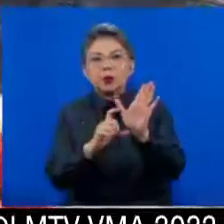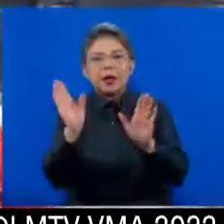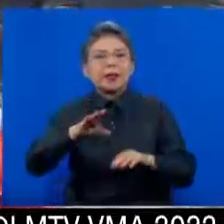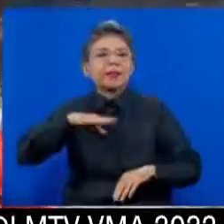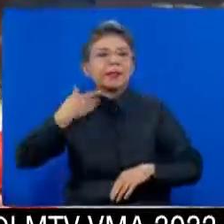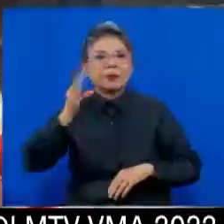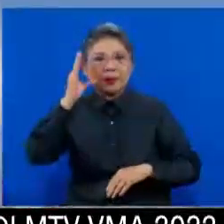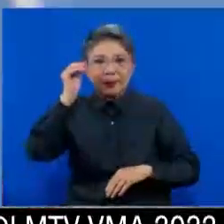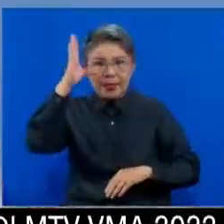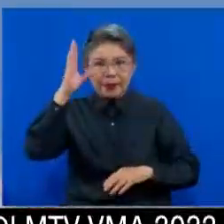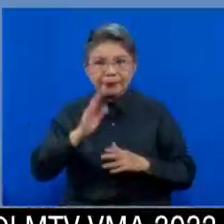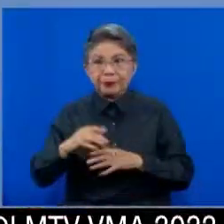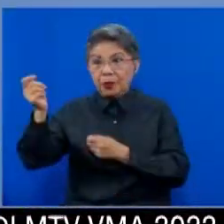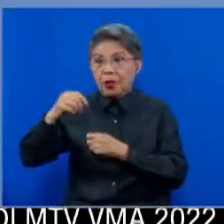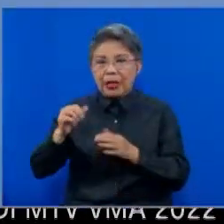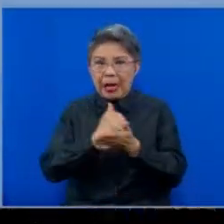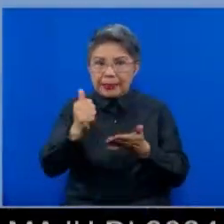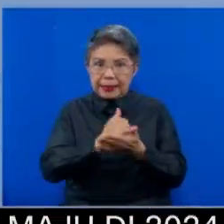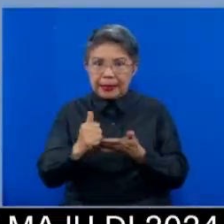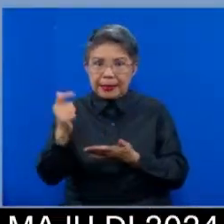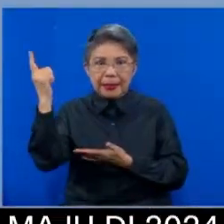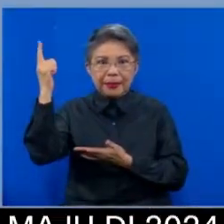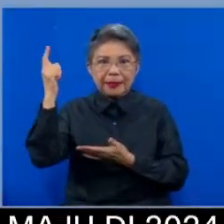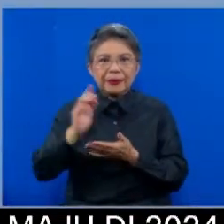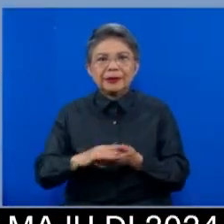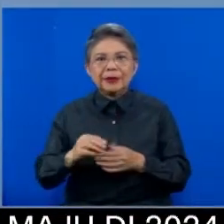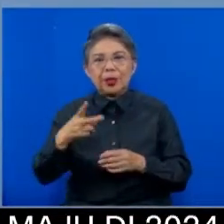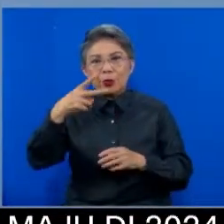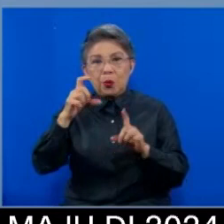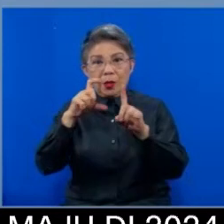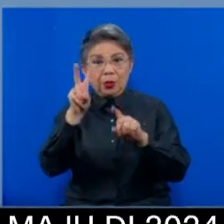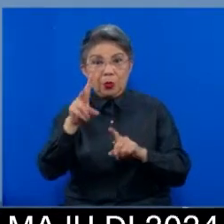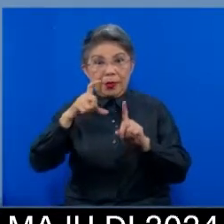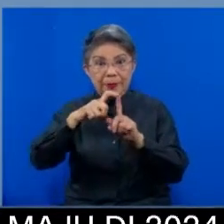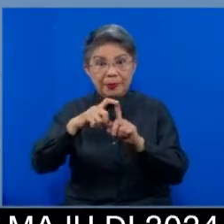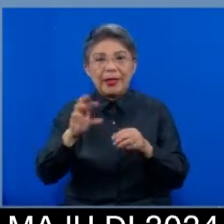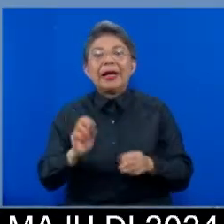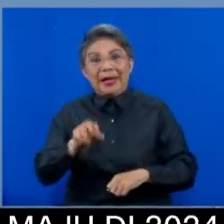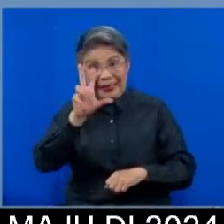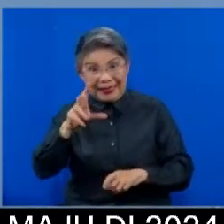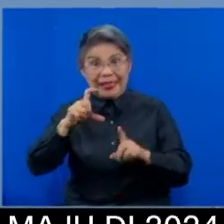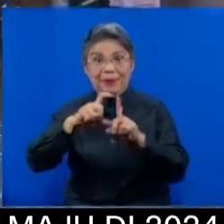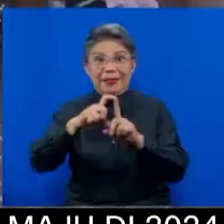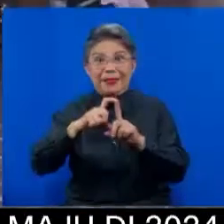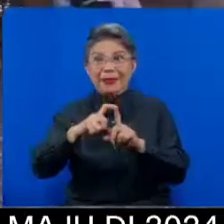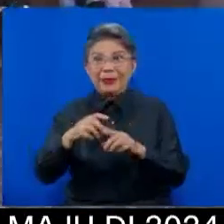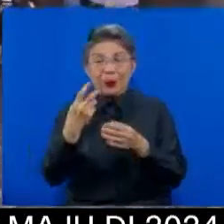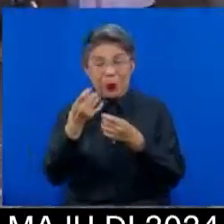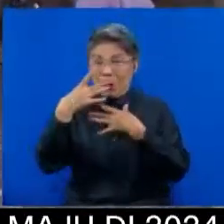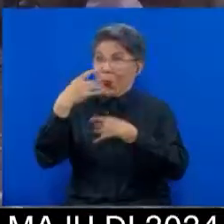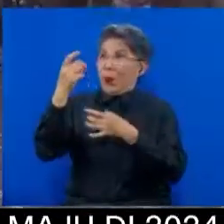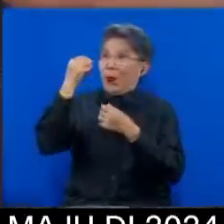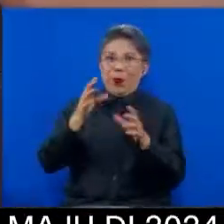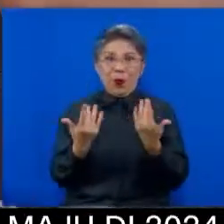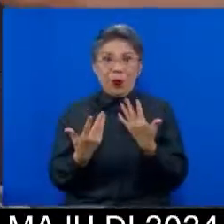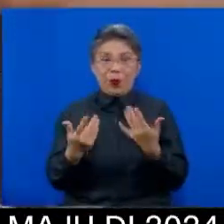siang. Ada layang-layang tradisional, layang-layang dua dimensi, hingga layang-layang tiga dimensi yang menarik perhatian warga yang